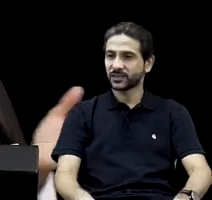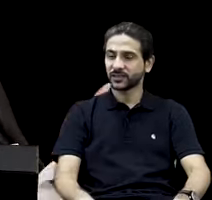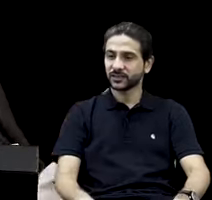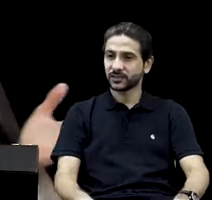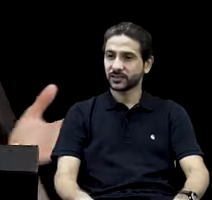هذا يلخص